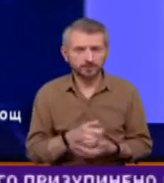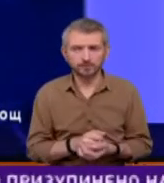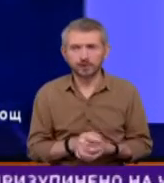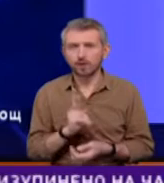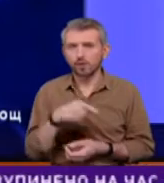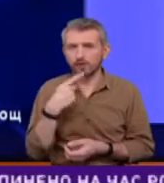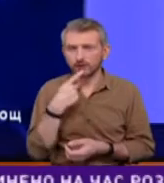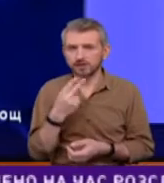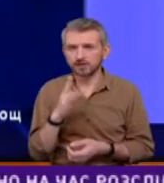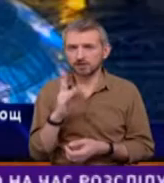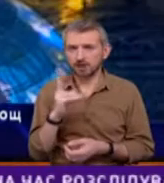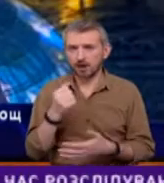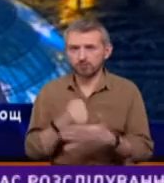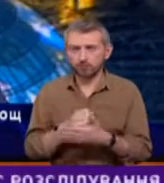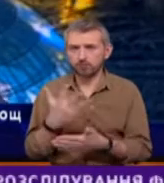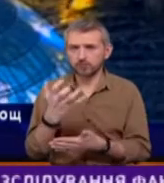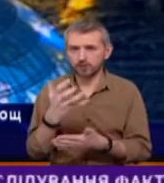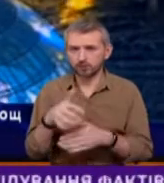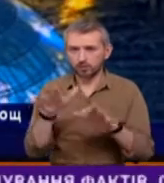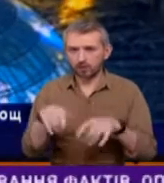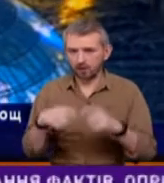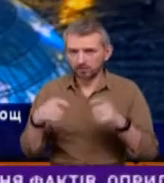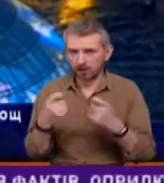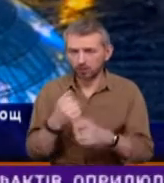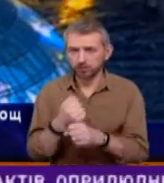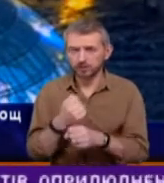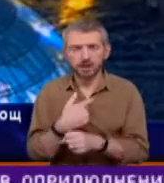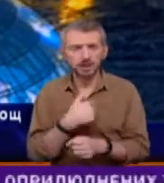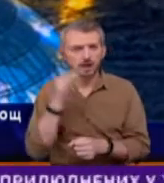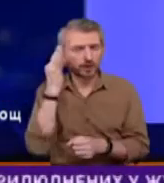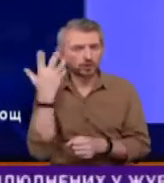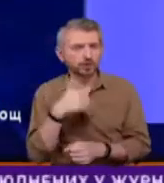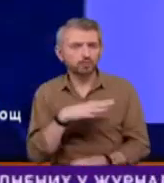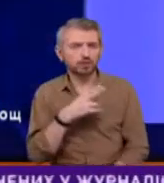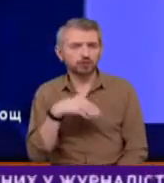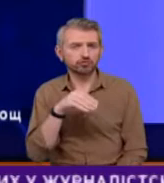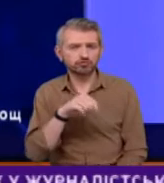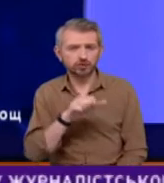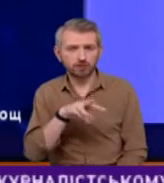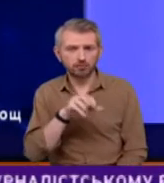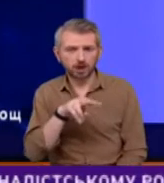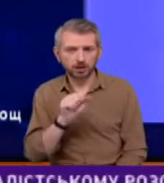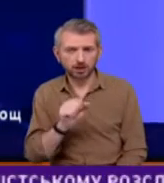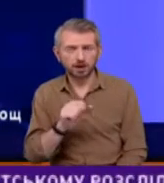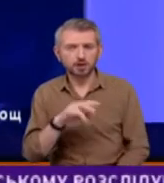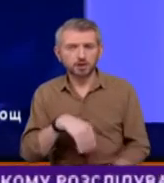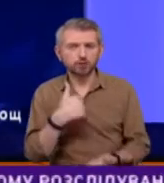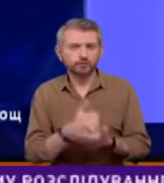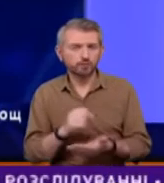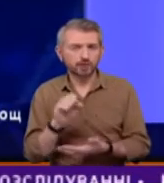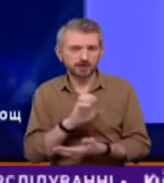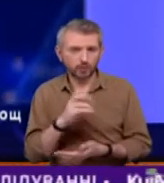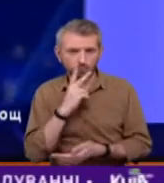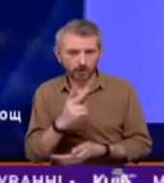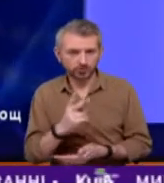тільки ЦВК доб'ятися, от так робиться там. Так, я згадую, що коли була Джамала на головному Євробаченні,